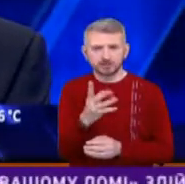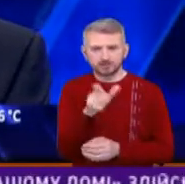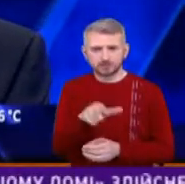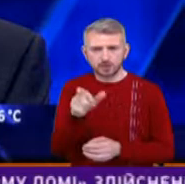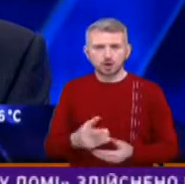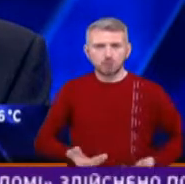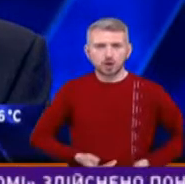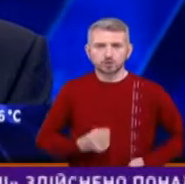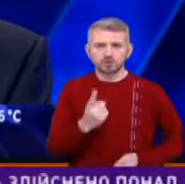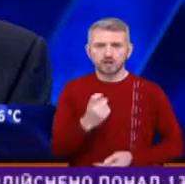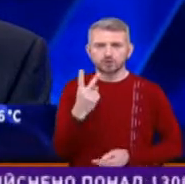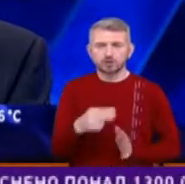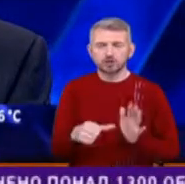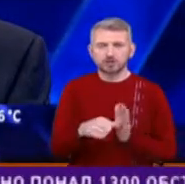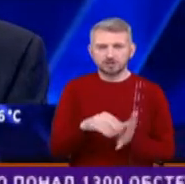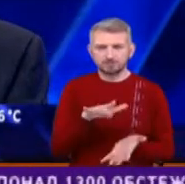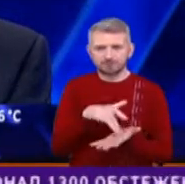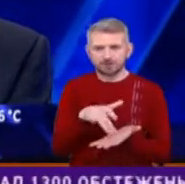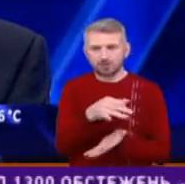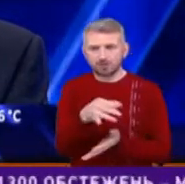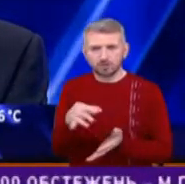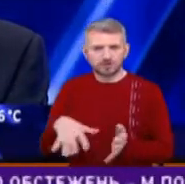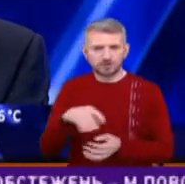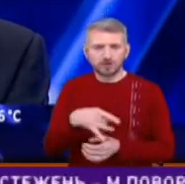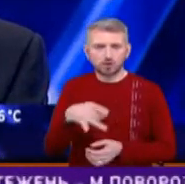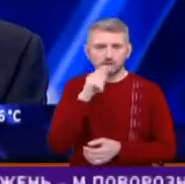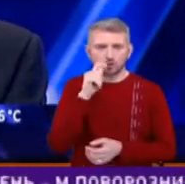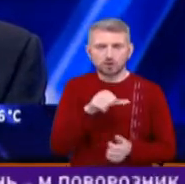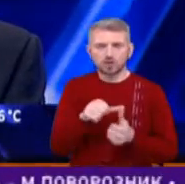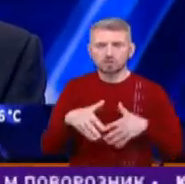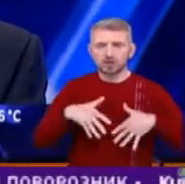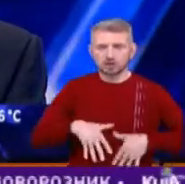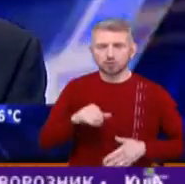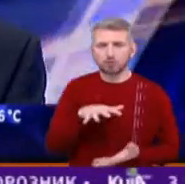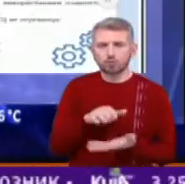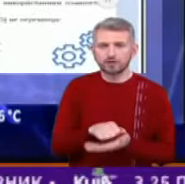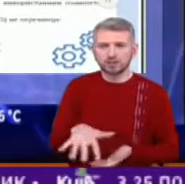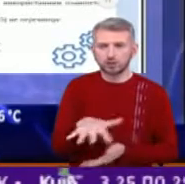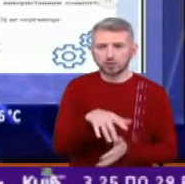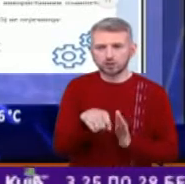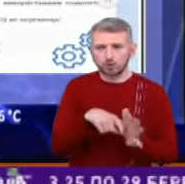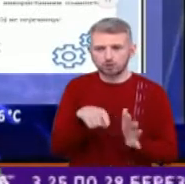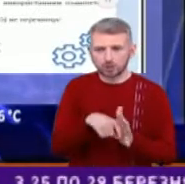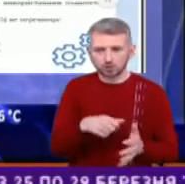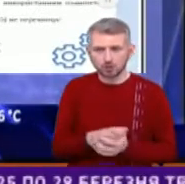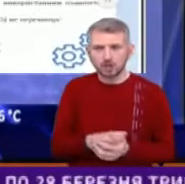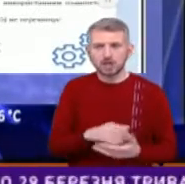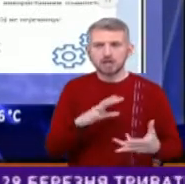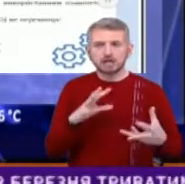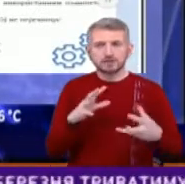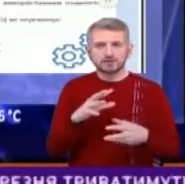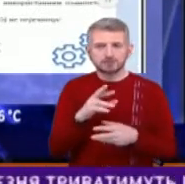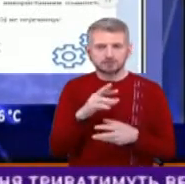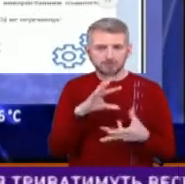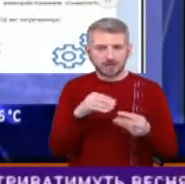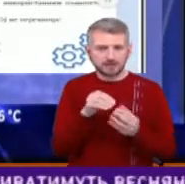що мешкають у 126 населених пунктів усіх регіонів України, окрім Криму і окупованих територій Донбасу. Статистична